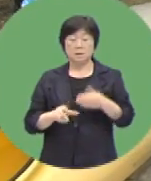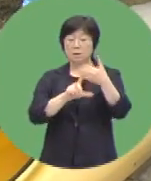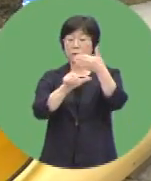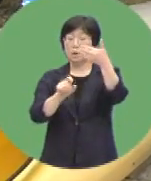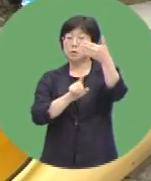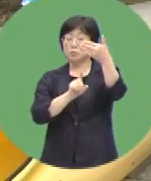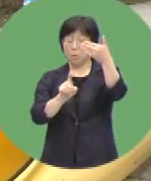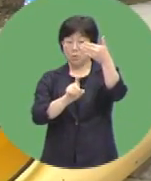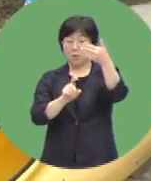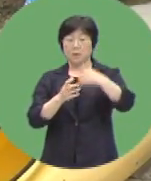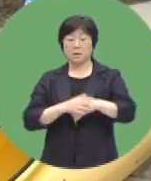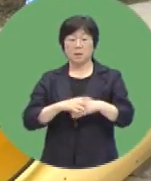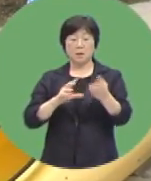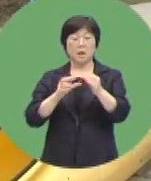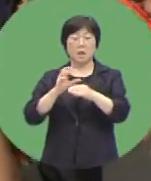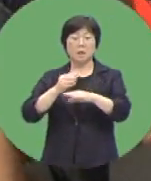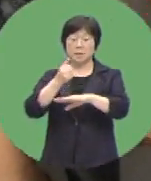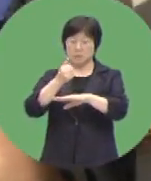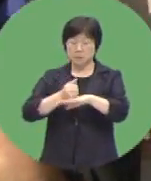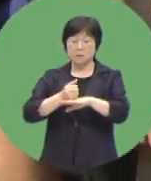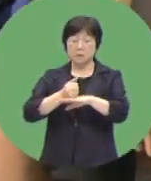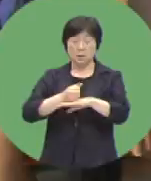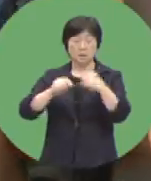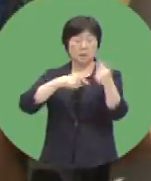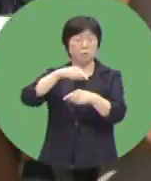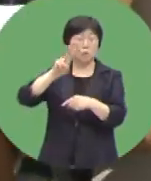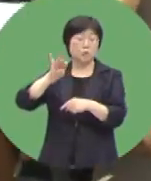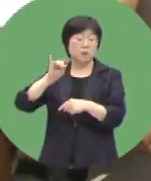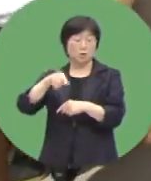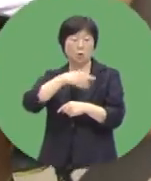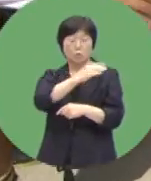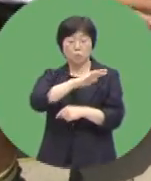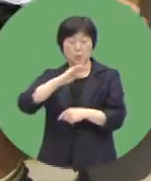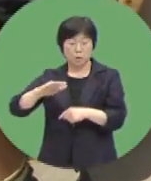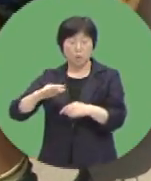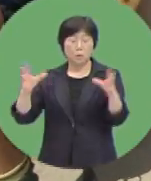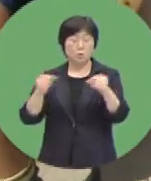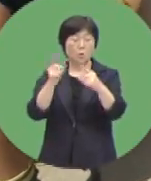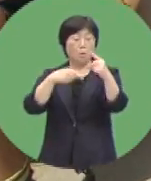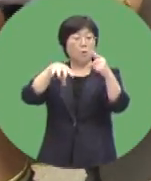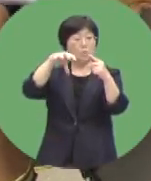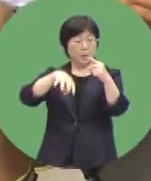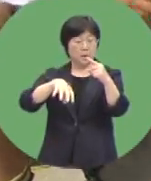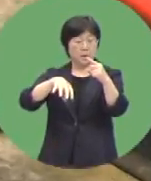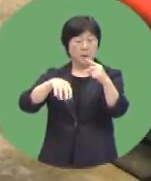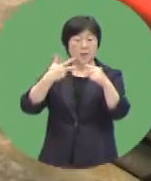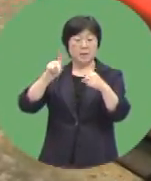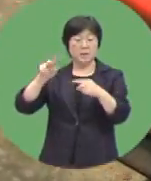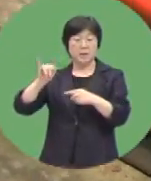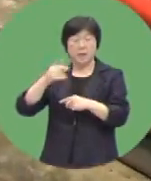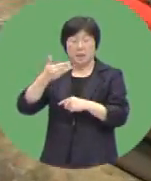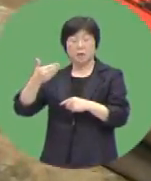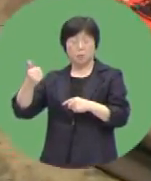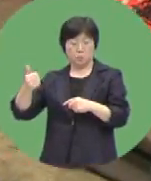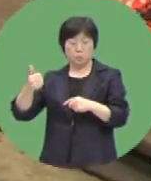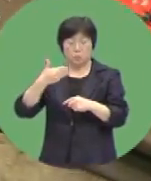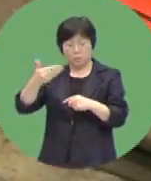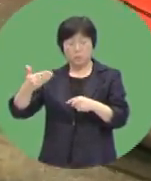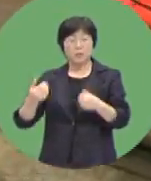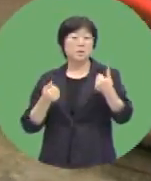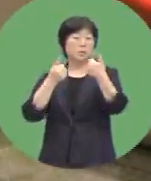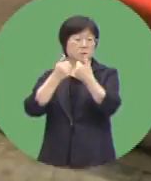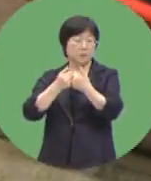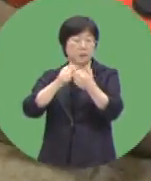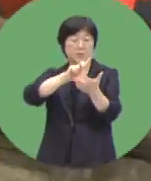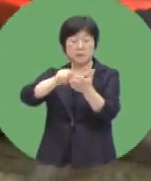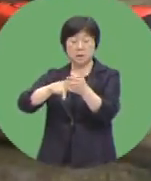9月10日には飯泉知事が鳴門内の海総合公園でシーカヤックに挑戦、地元